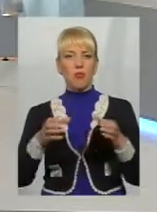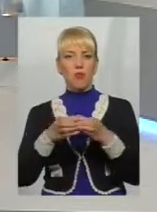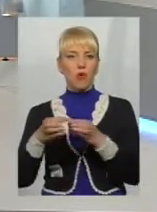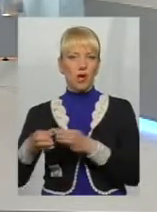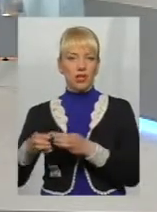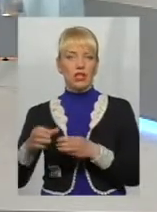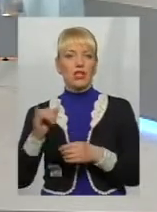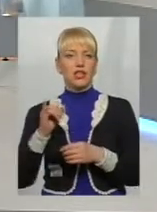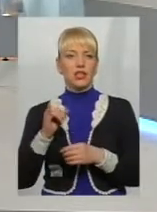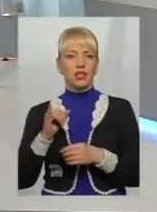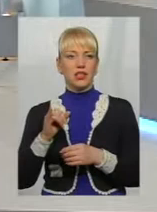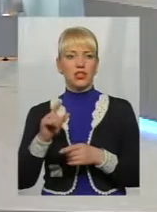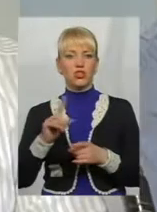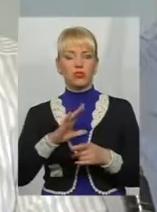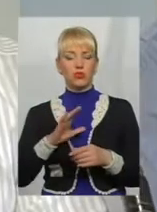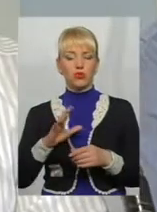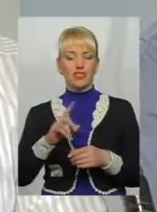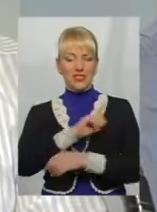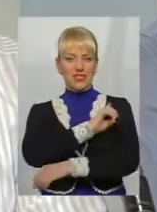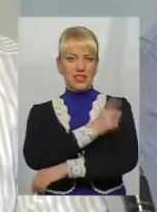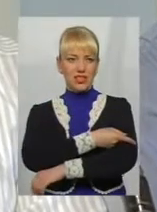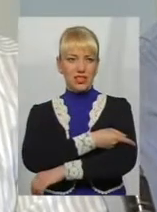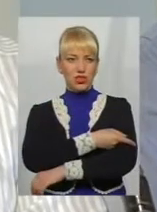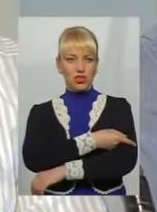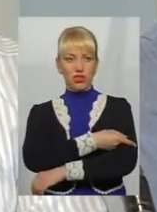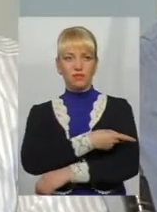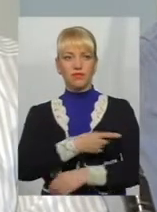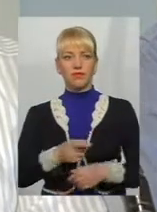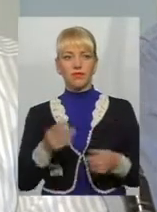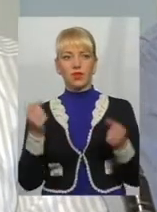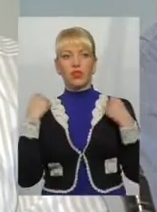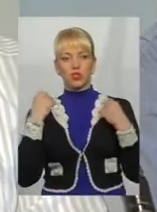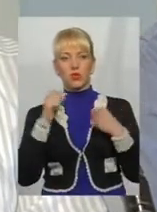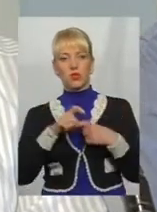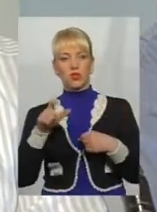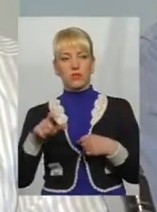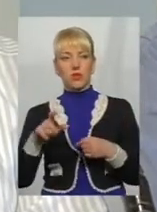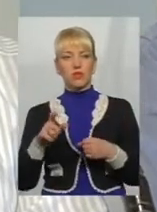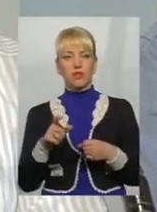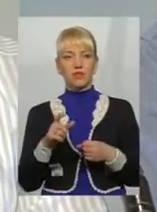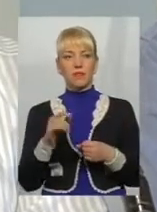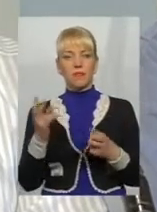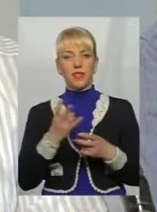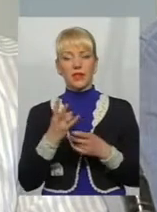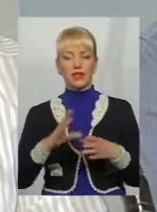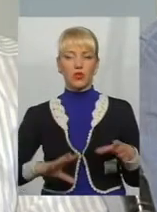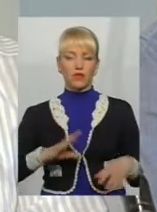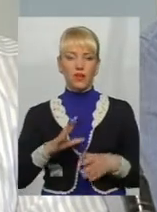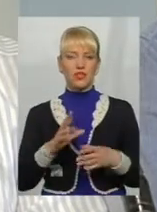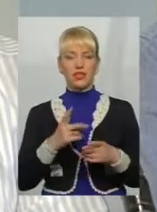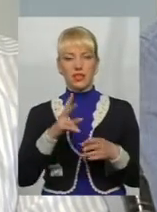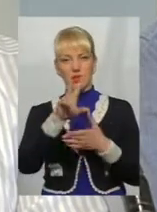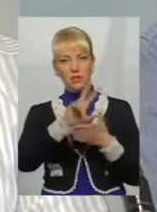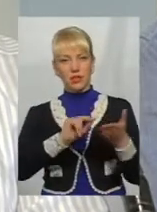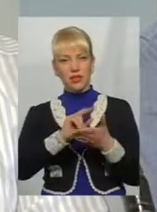на збори, і щоб сильнішими, скажімо так, там, спортсменами тренуватися і досягати, дивитися на них, рівнятися